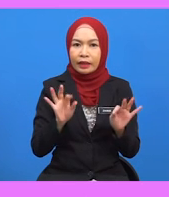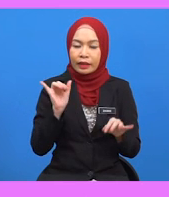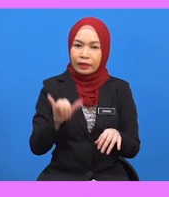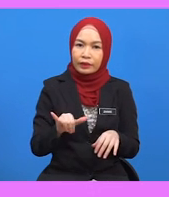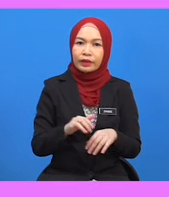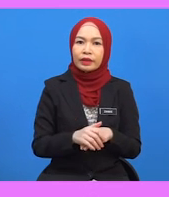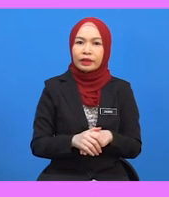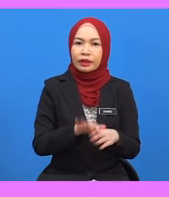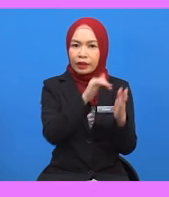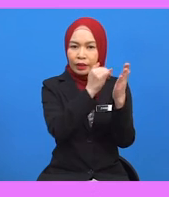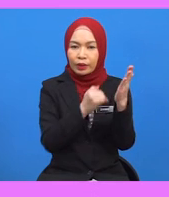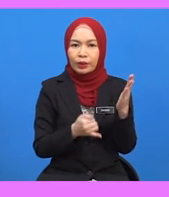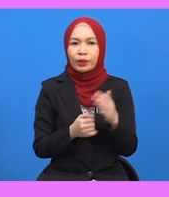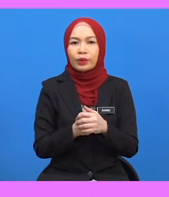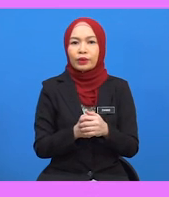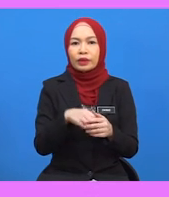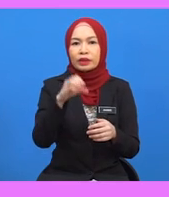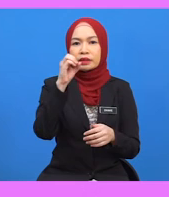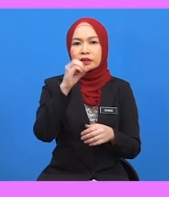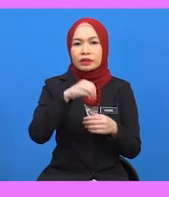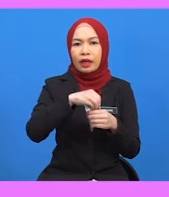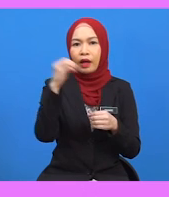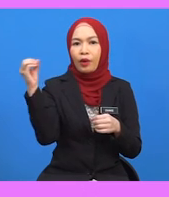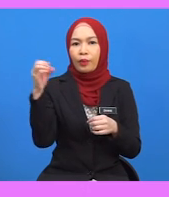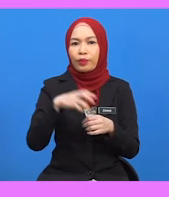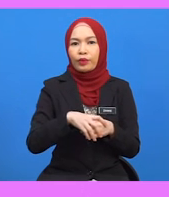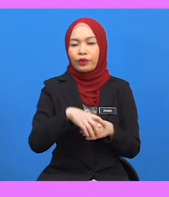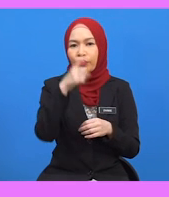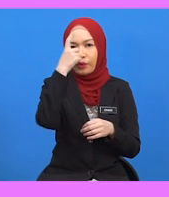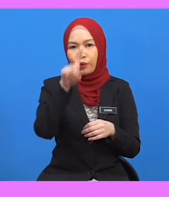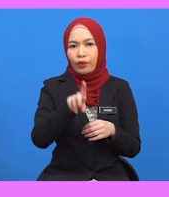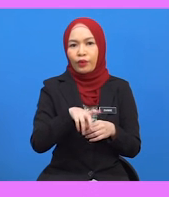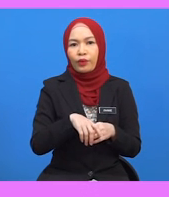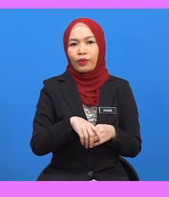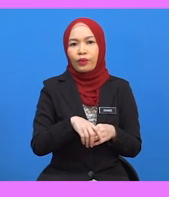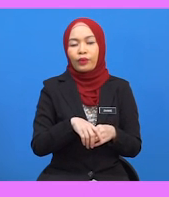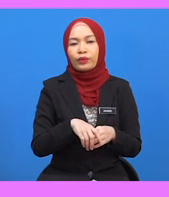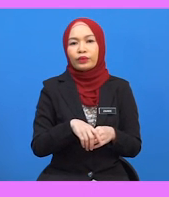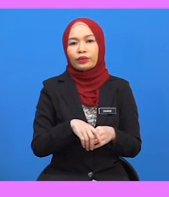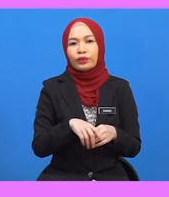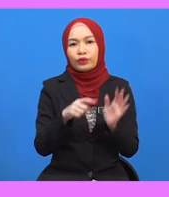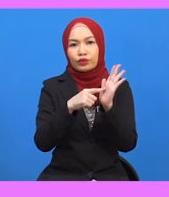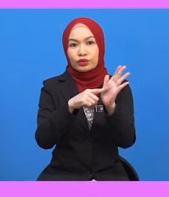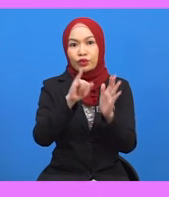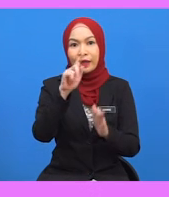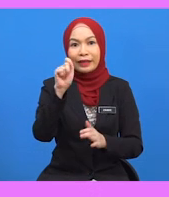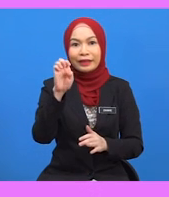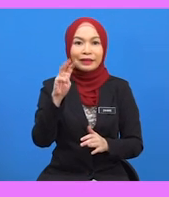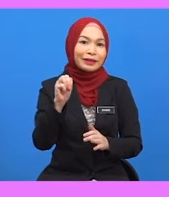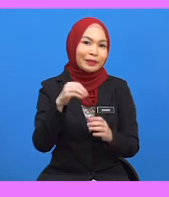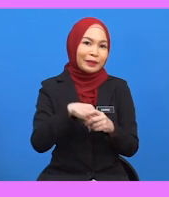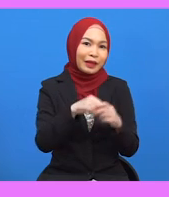Jika ya, lukis simbol output untuk papan item dalam senarai.